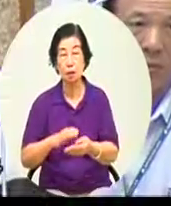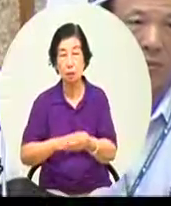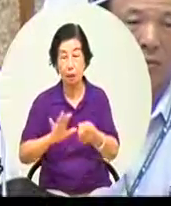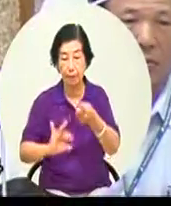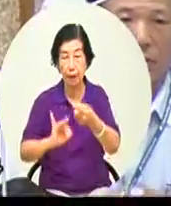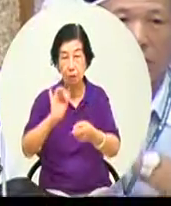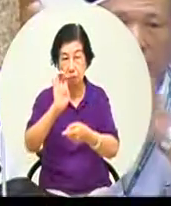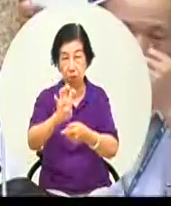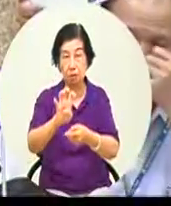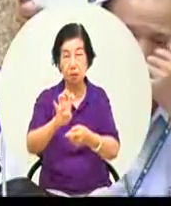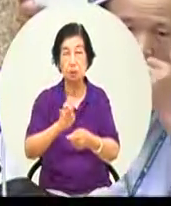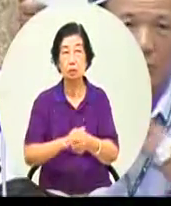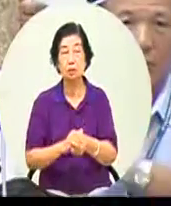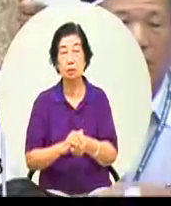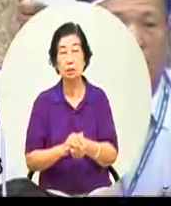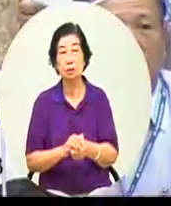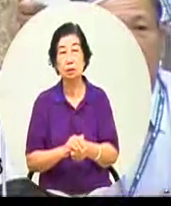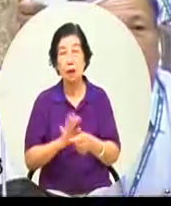分。